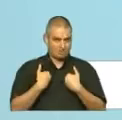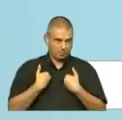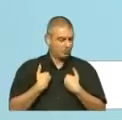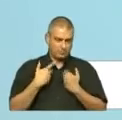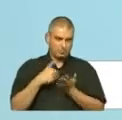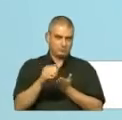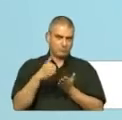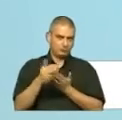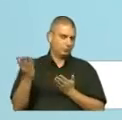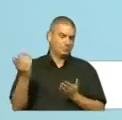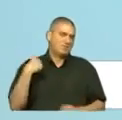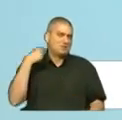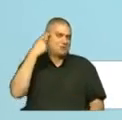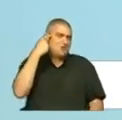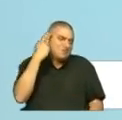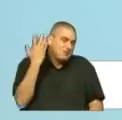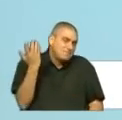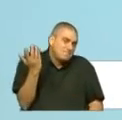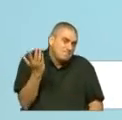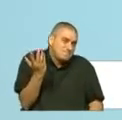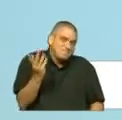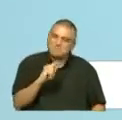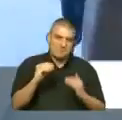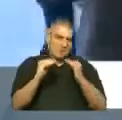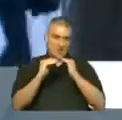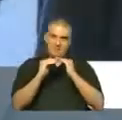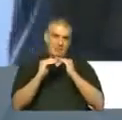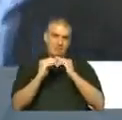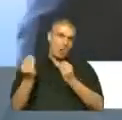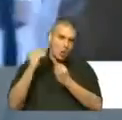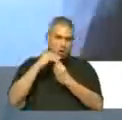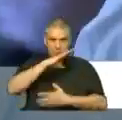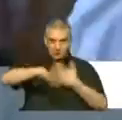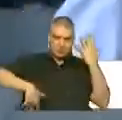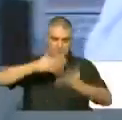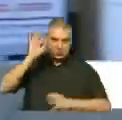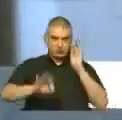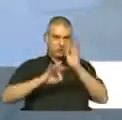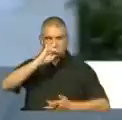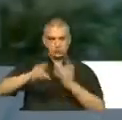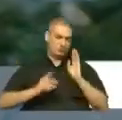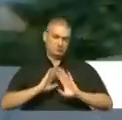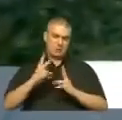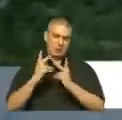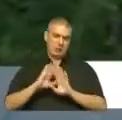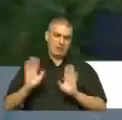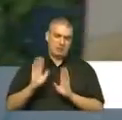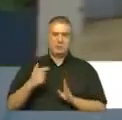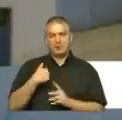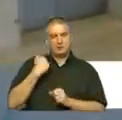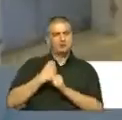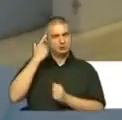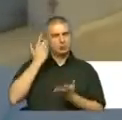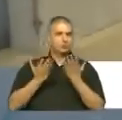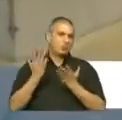נמשך, וחשבתי שזה יהיה מאוד לא נכון לשפוך שמן על המדורה. עשיתי את זה בשיקול